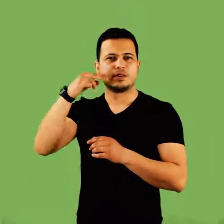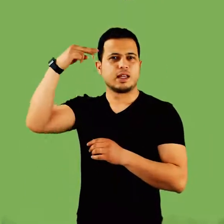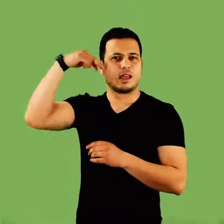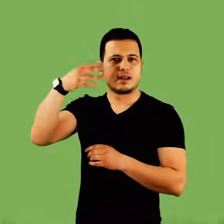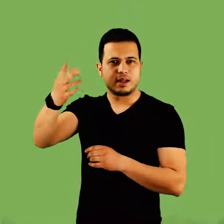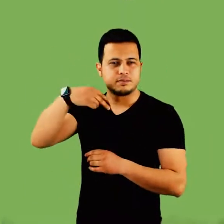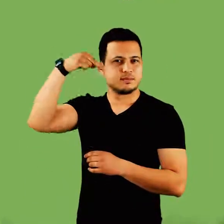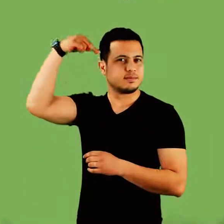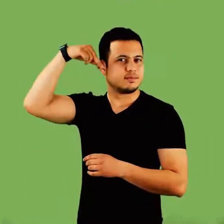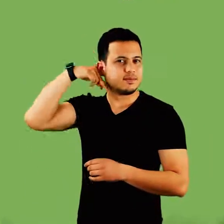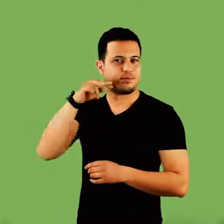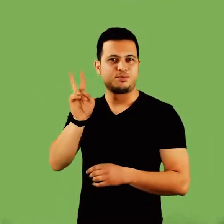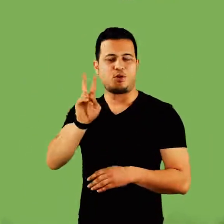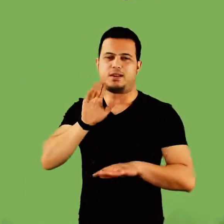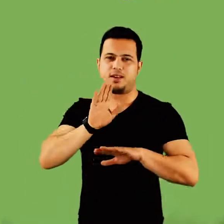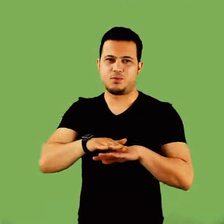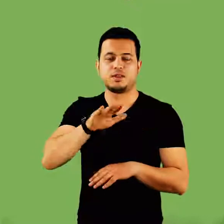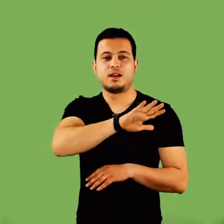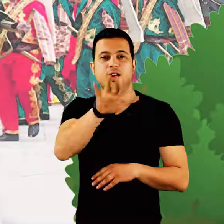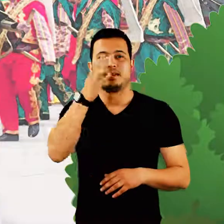yapıyordu. Her şey çok güzeldi.